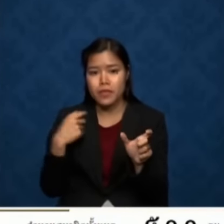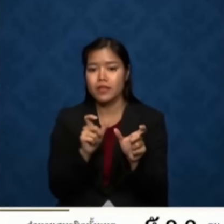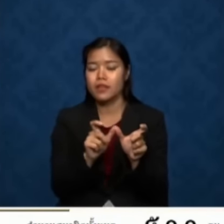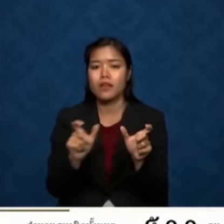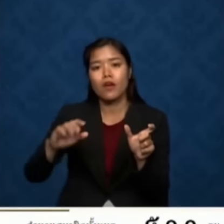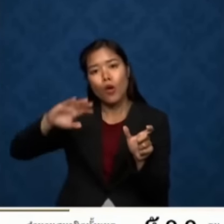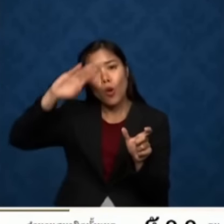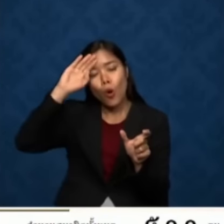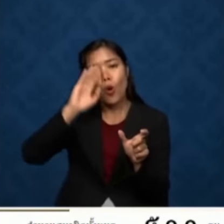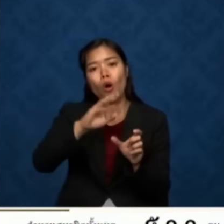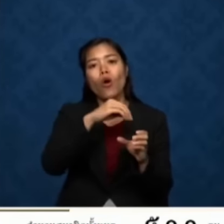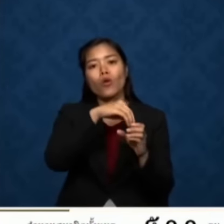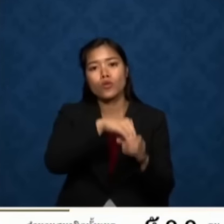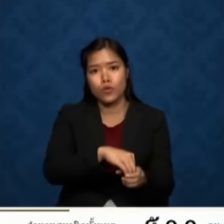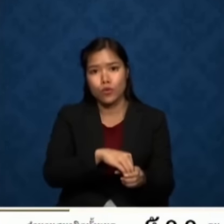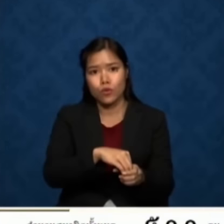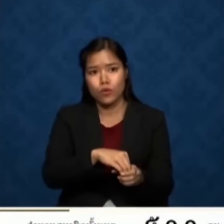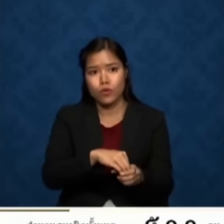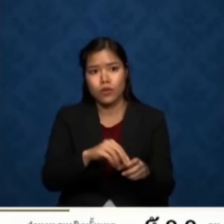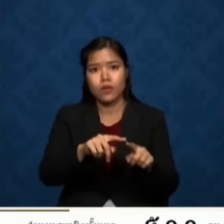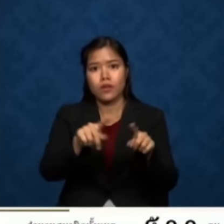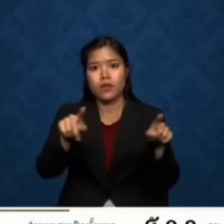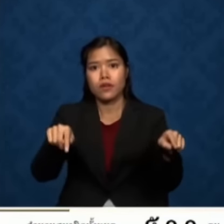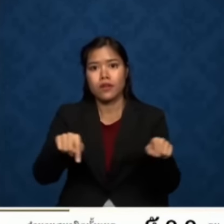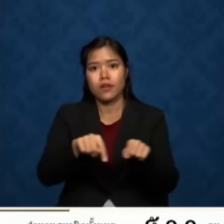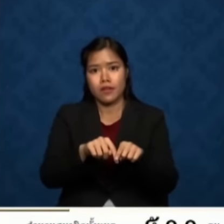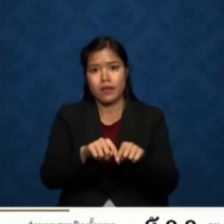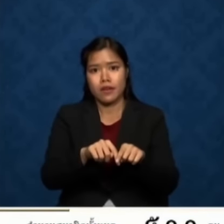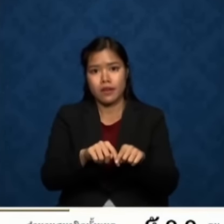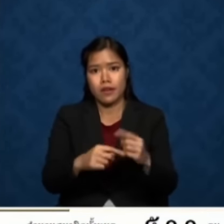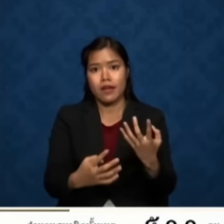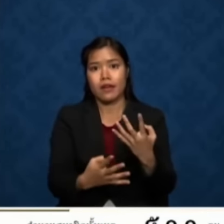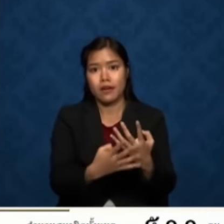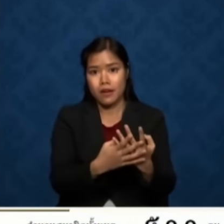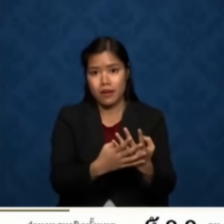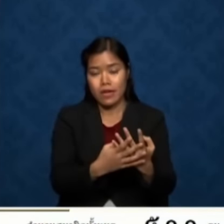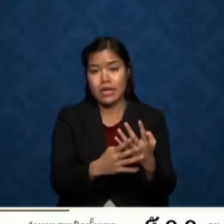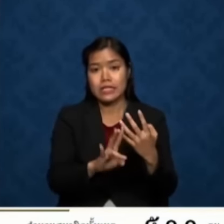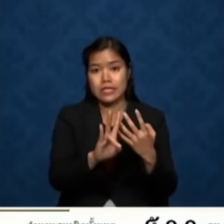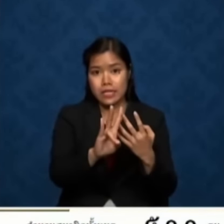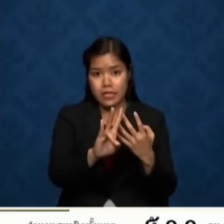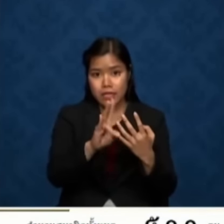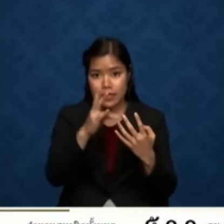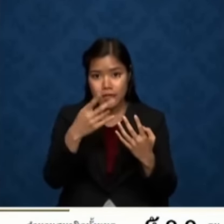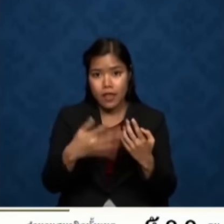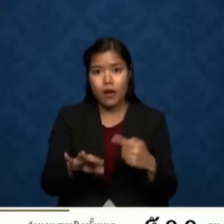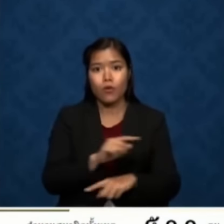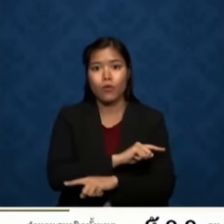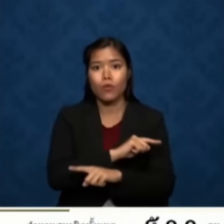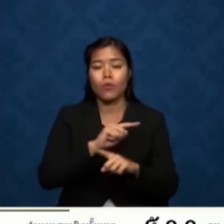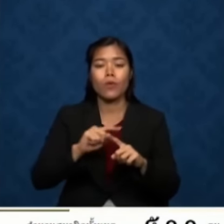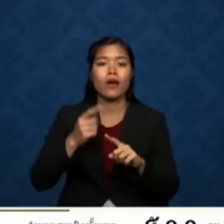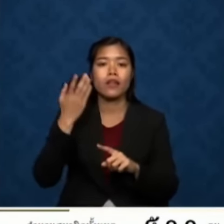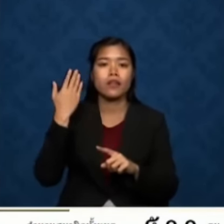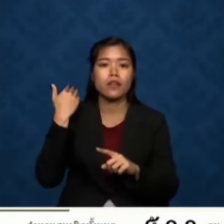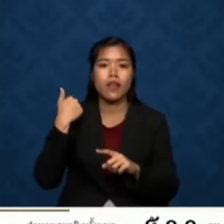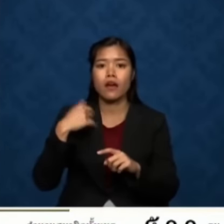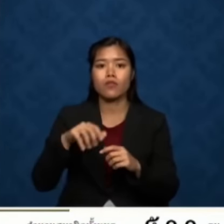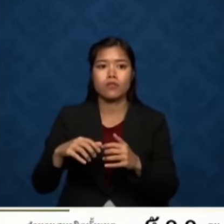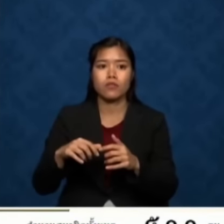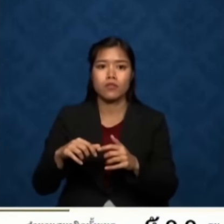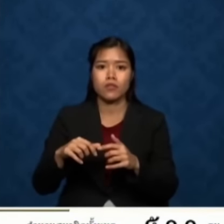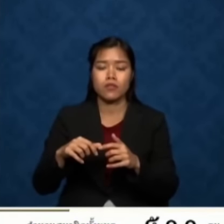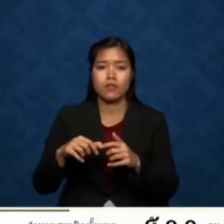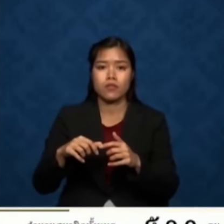แล้วก็อยู่ที่แดน7แล้วเข้ามาสู่เวลาประมาณ4ทุ่มของวันดังกล่าว